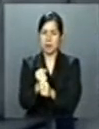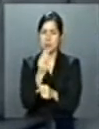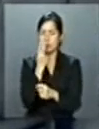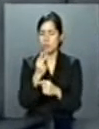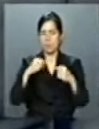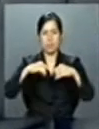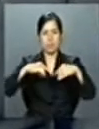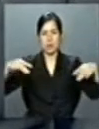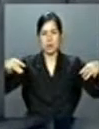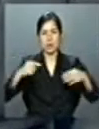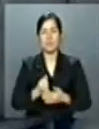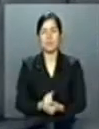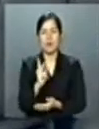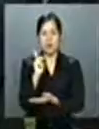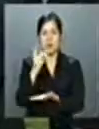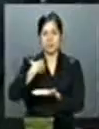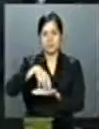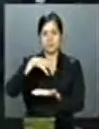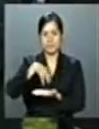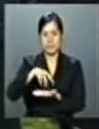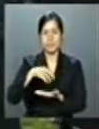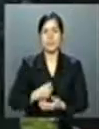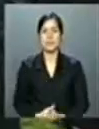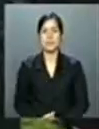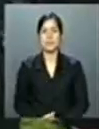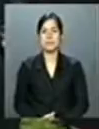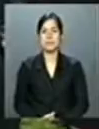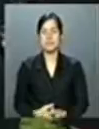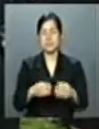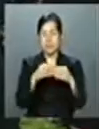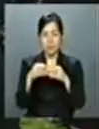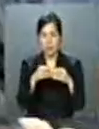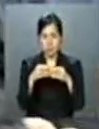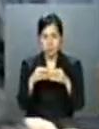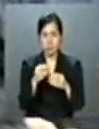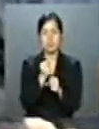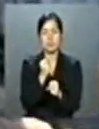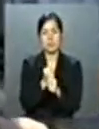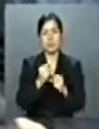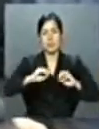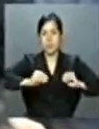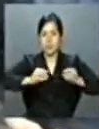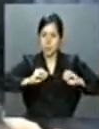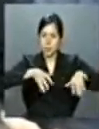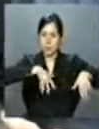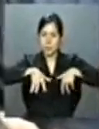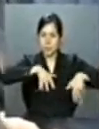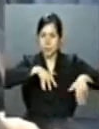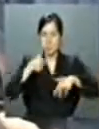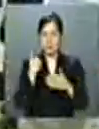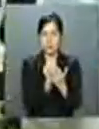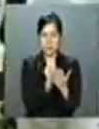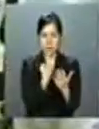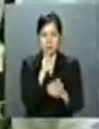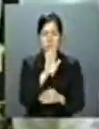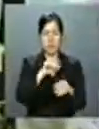ากคุณพัทรพรตั้นงามครับ ประกอบการสถานีวิทยุชุมชนทั่วประเทศในนาม6สมาคมนำโดยสมาคมกิจ